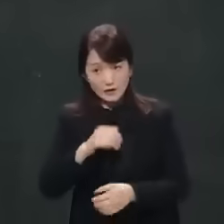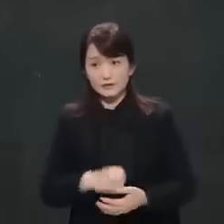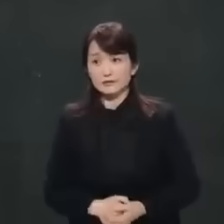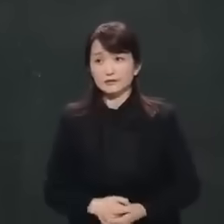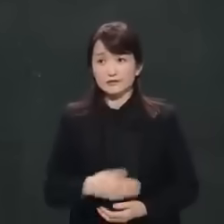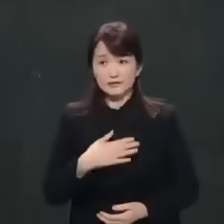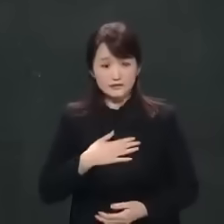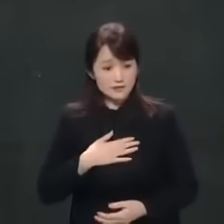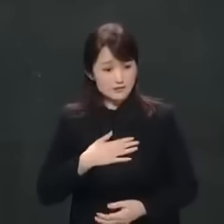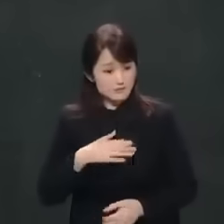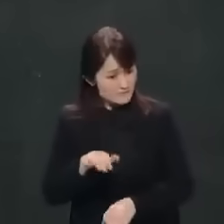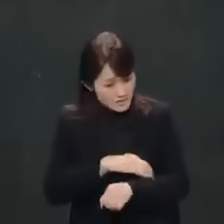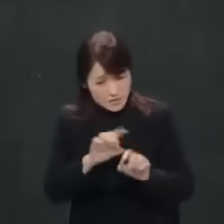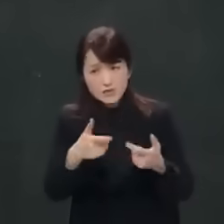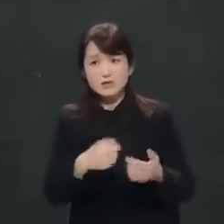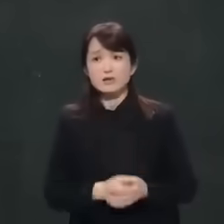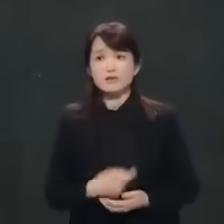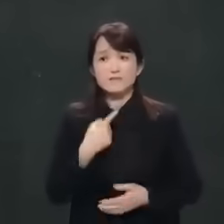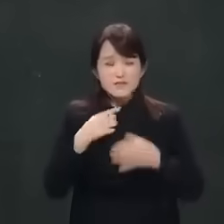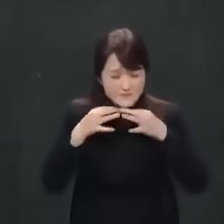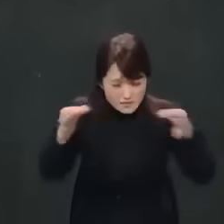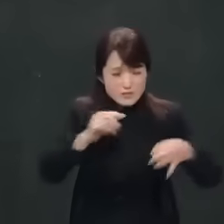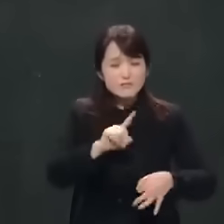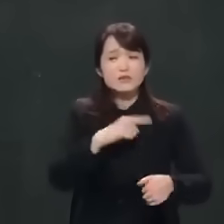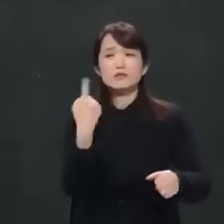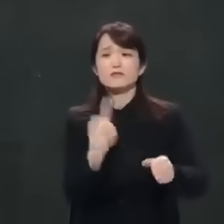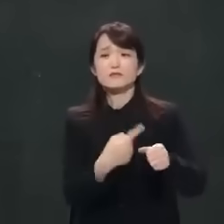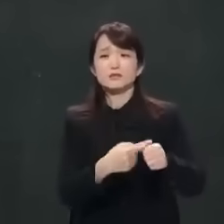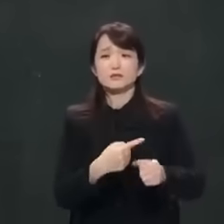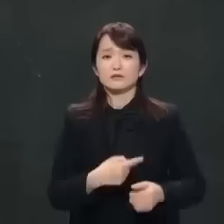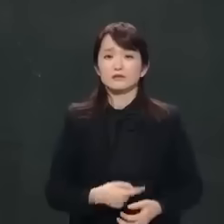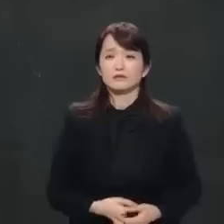나 불편하냐고! 목소리 높여요, 씨!